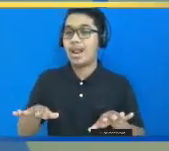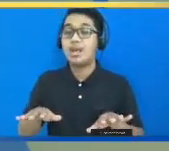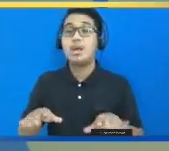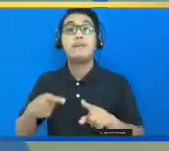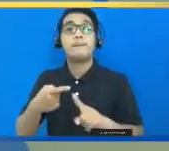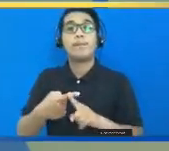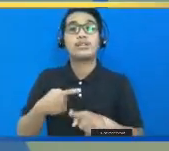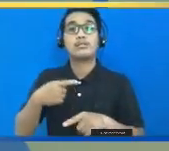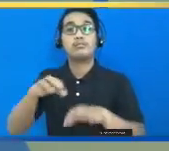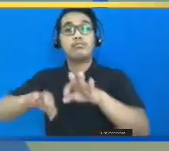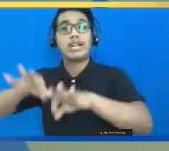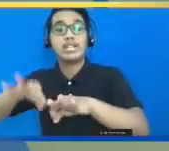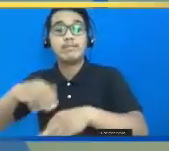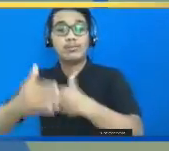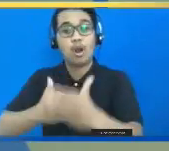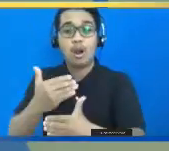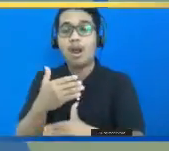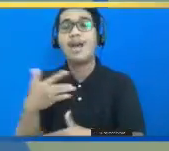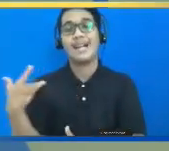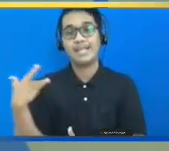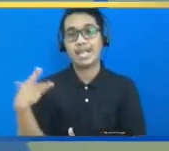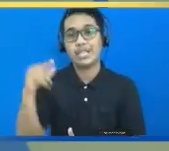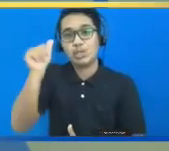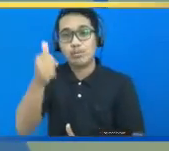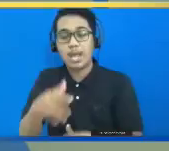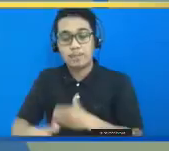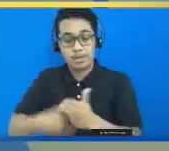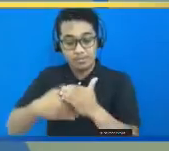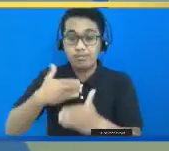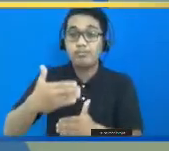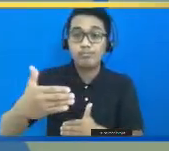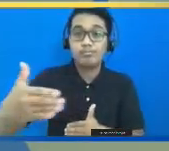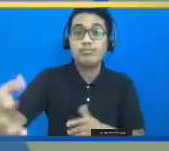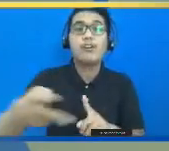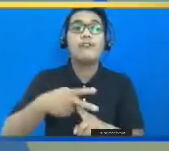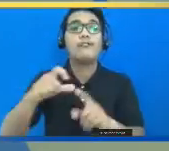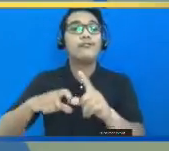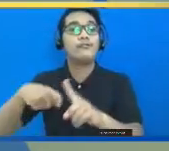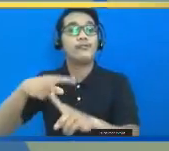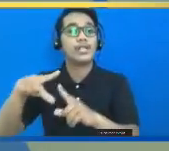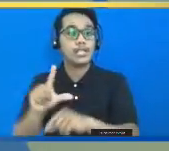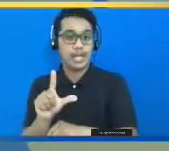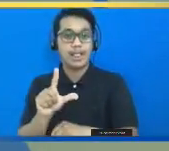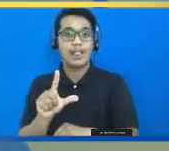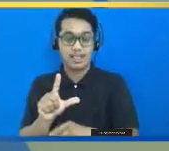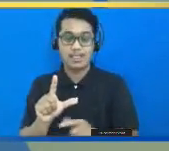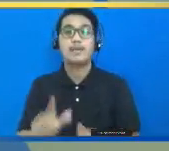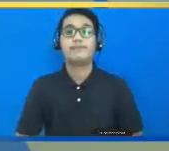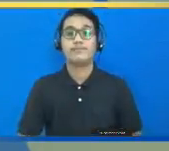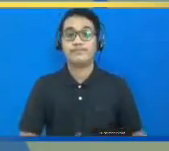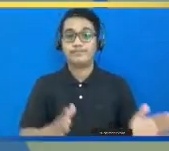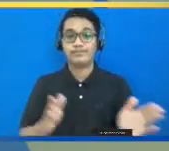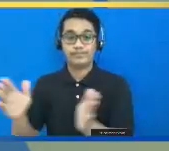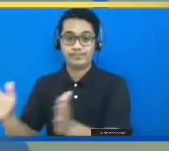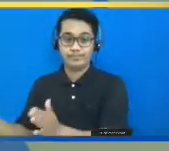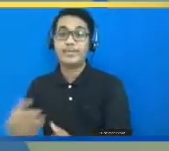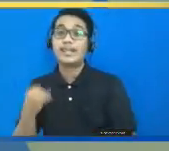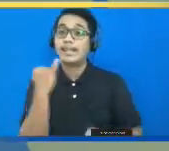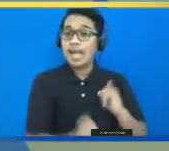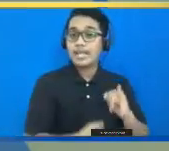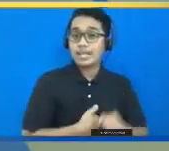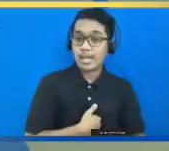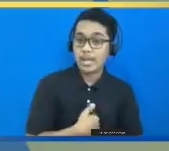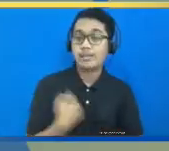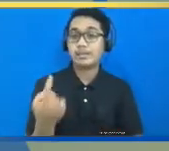untuk melihat menjaga keberlanjutan fiskal tengah lahir saya dan kita semua tentunya